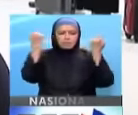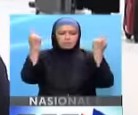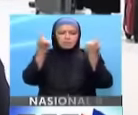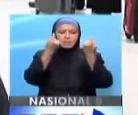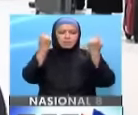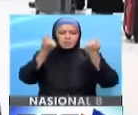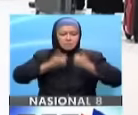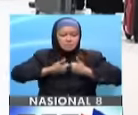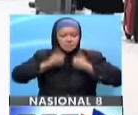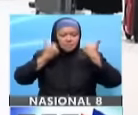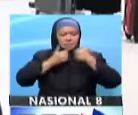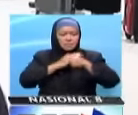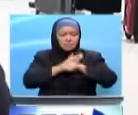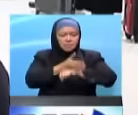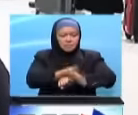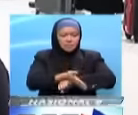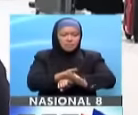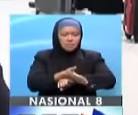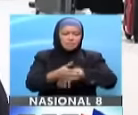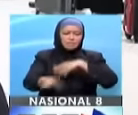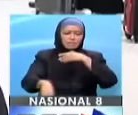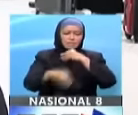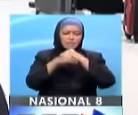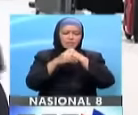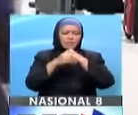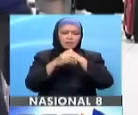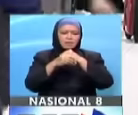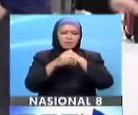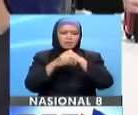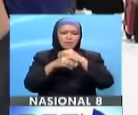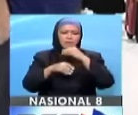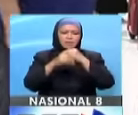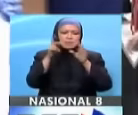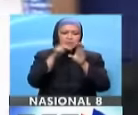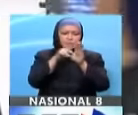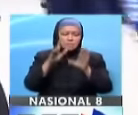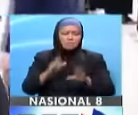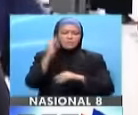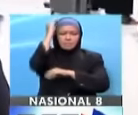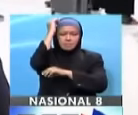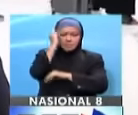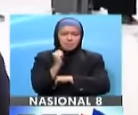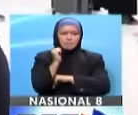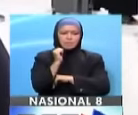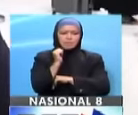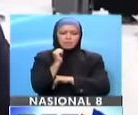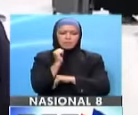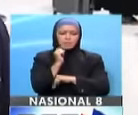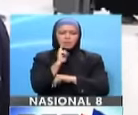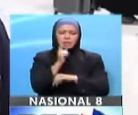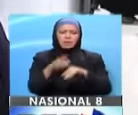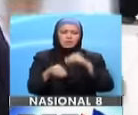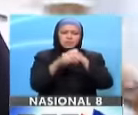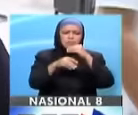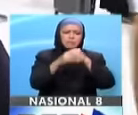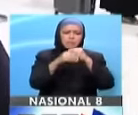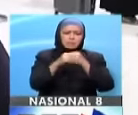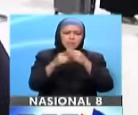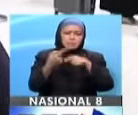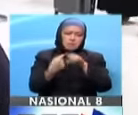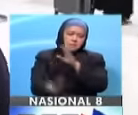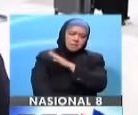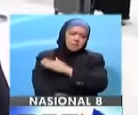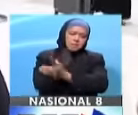Aidiladha, pertambahan penumpang bas kita boleh nampak dari pagi dan akan berterusan sehingga ke malam hari